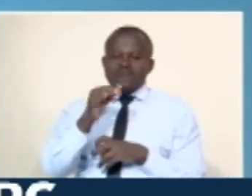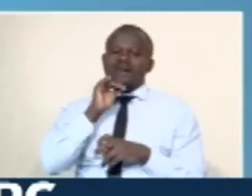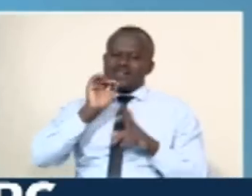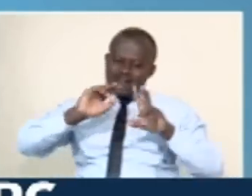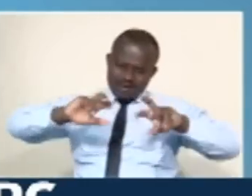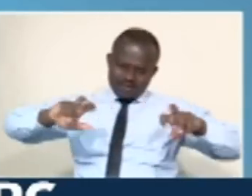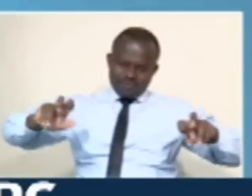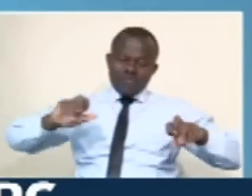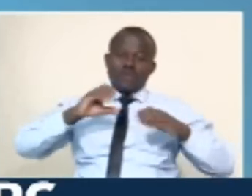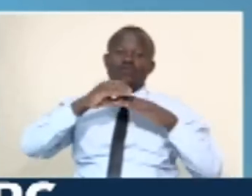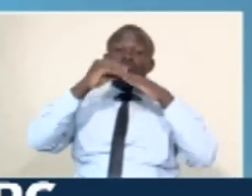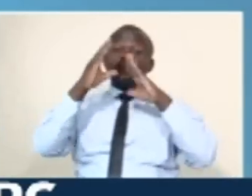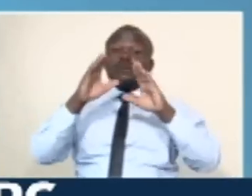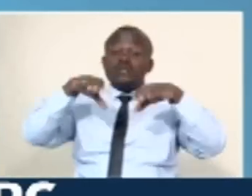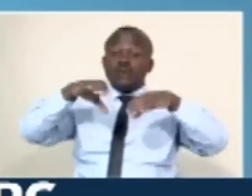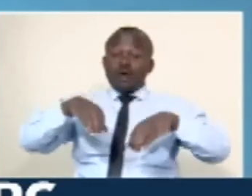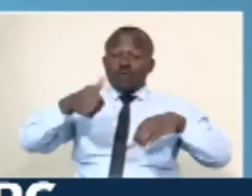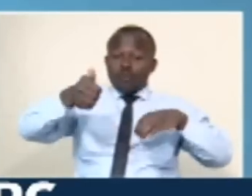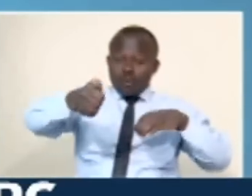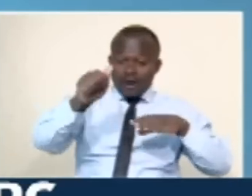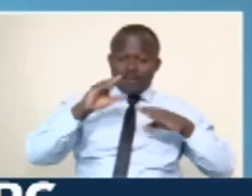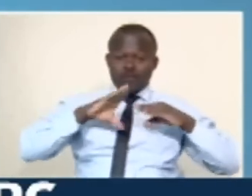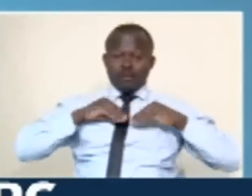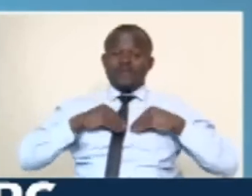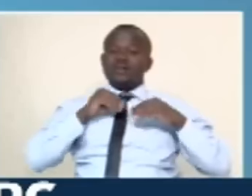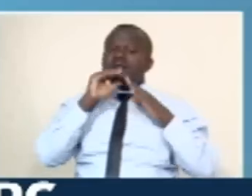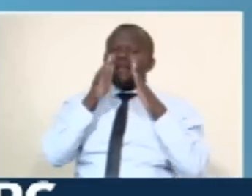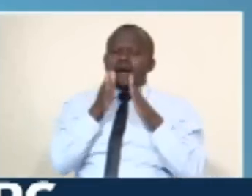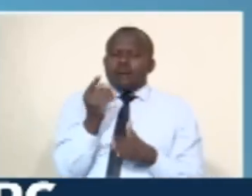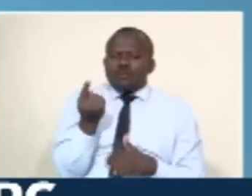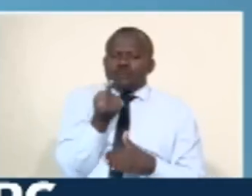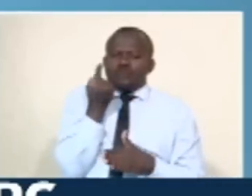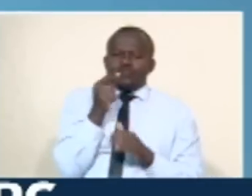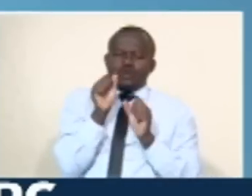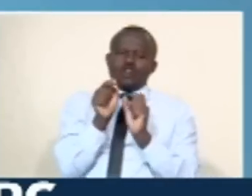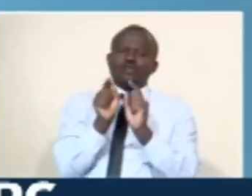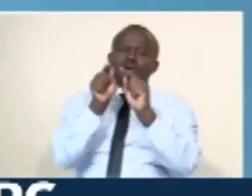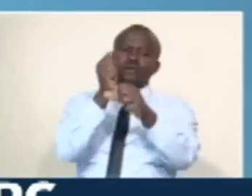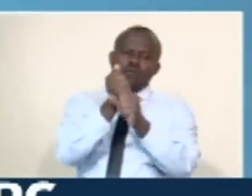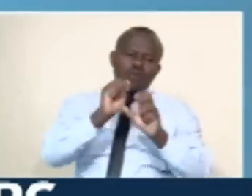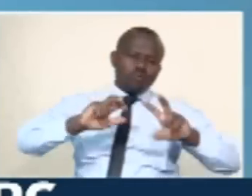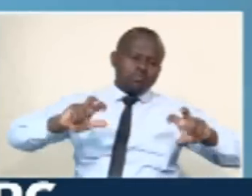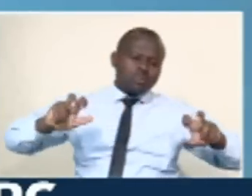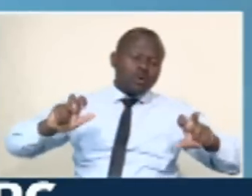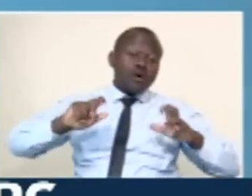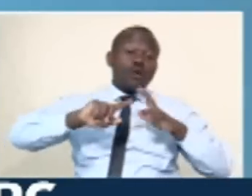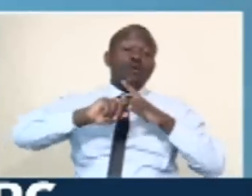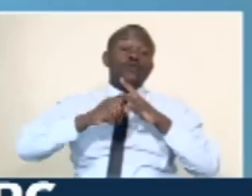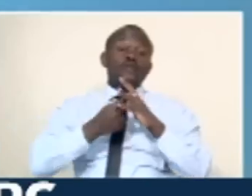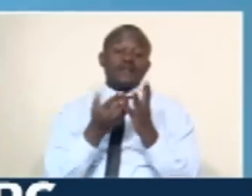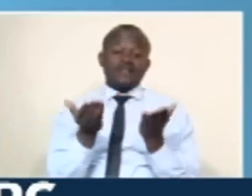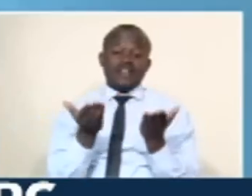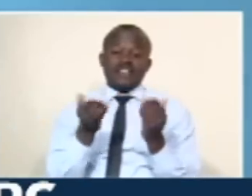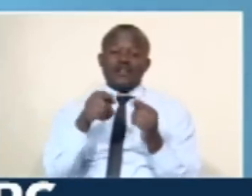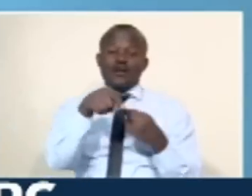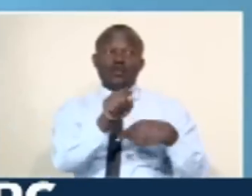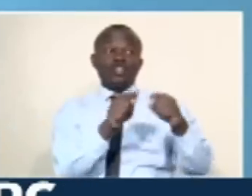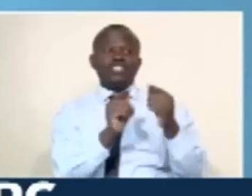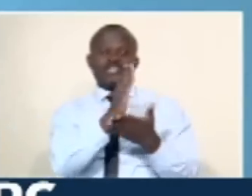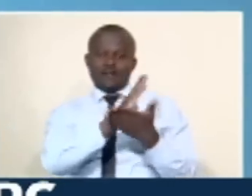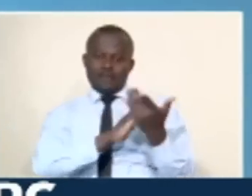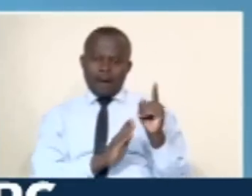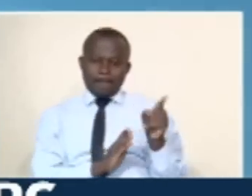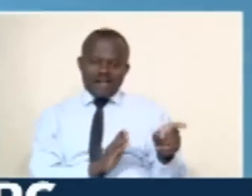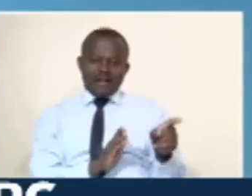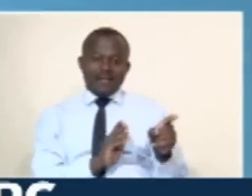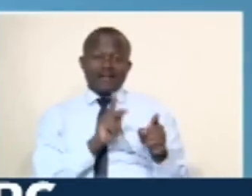ryabaye n'ubuyobozi bwa Kongo bukaba bubyiyemerera ko nta muntu urabasha kujya gukora iperereza, uhera hehe ushinja bamwe